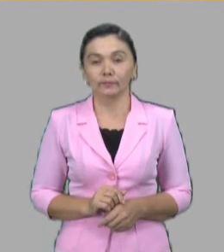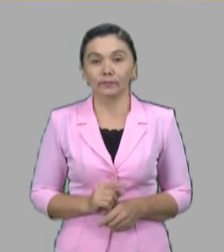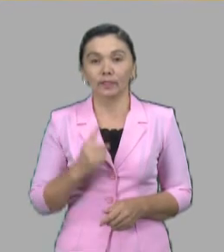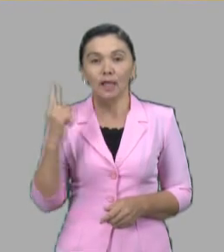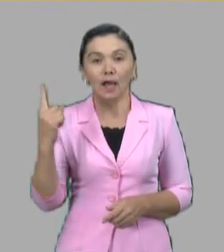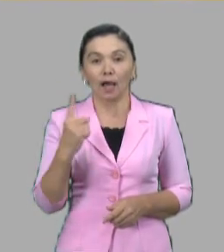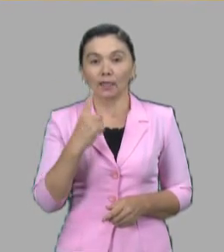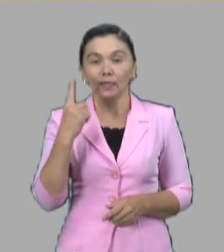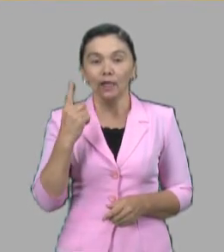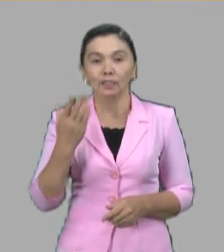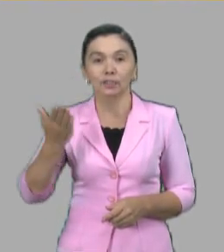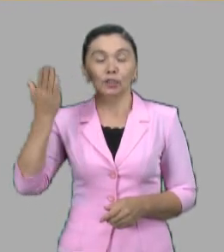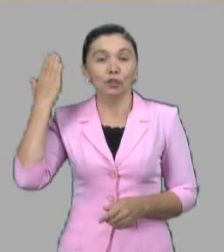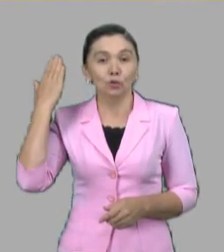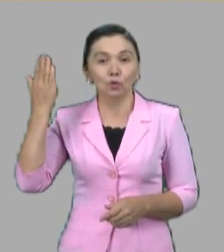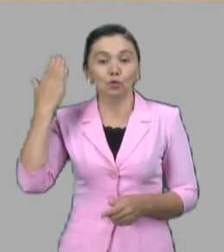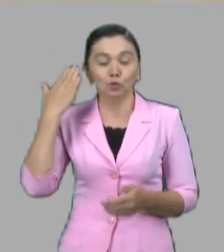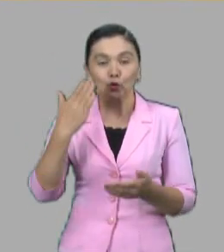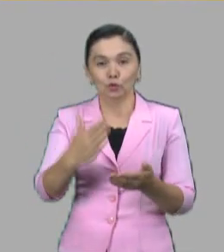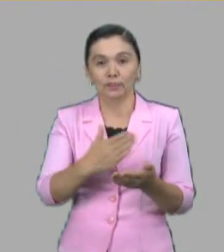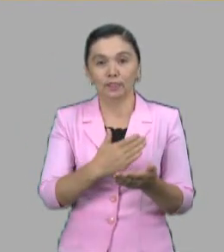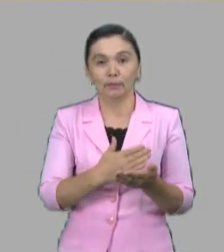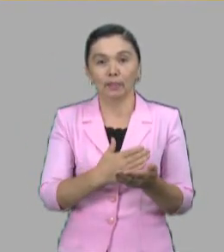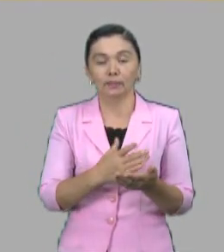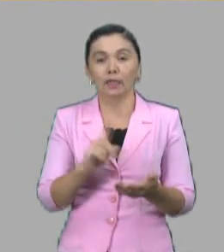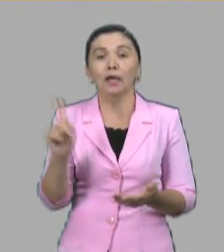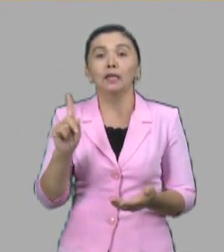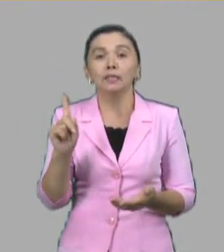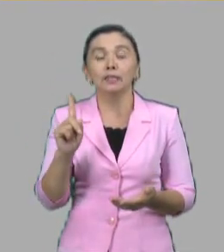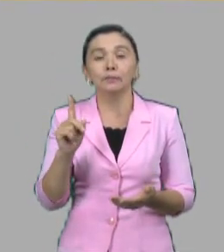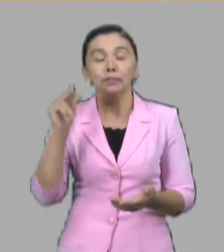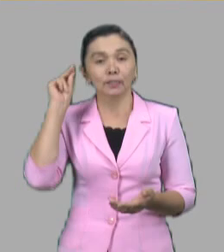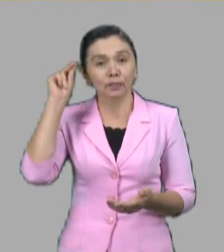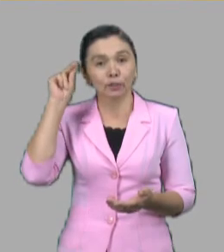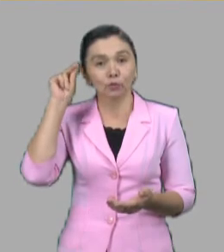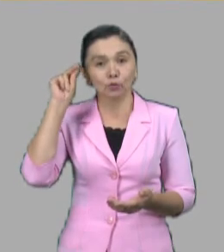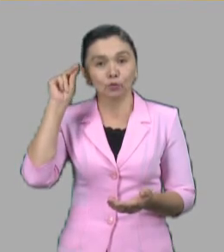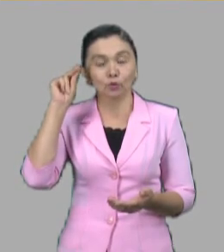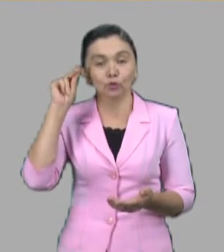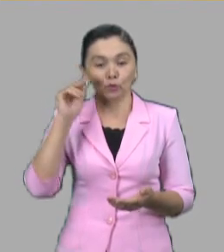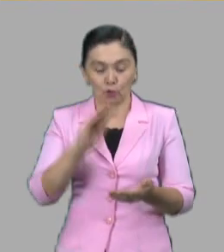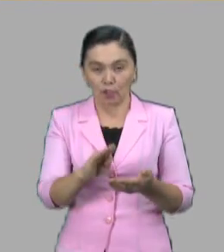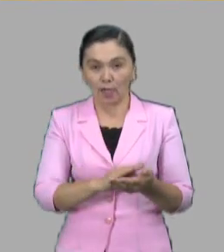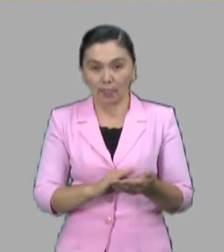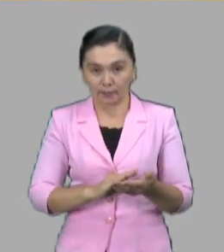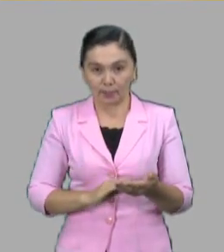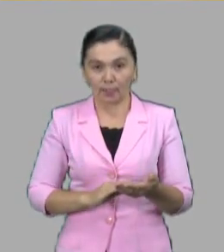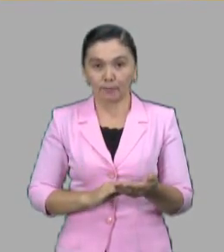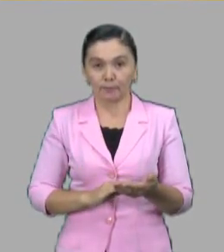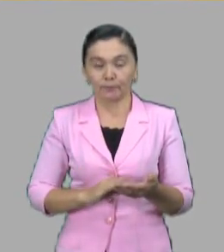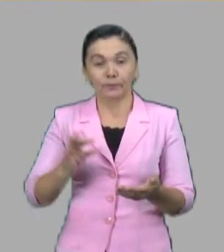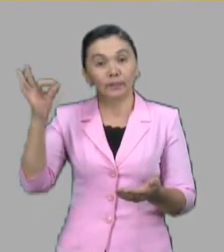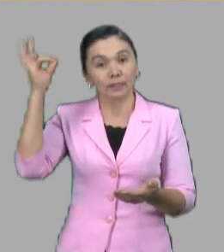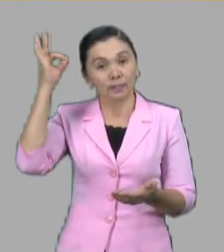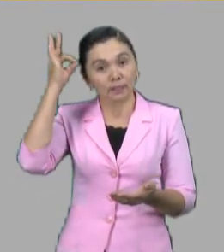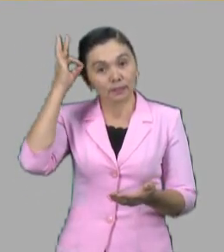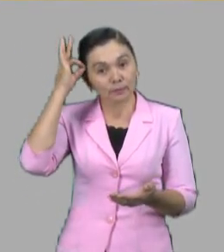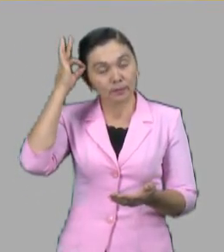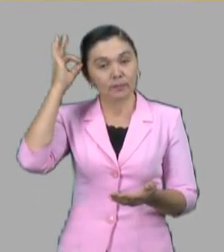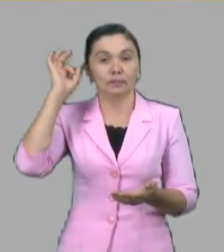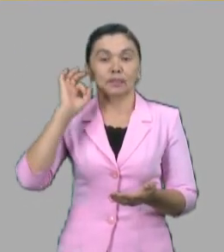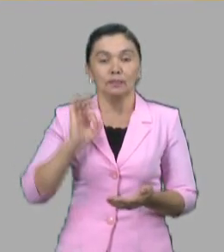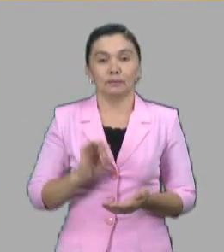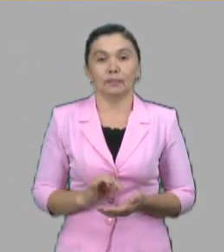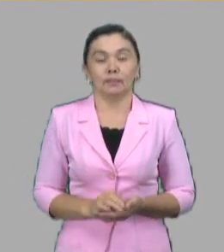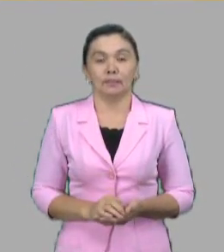Алгач, өткөн сабакта эмнелерди үйрөндүк? Кайталап эсибизге